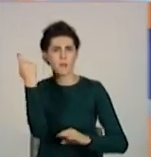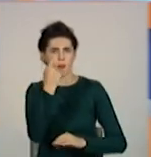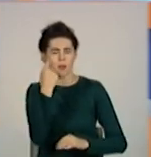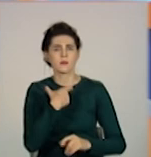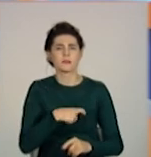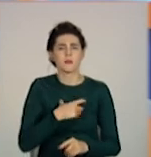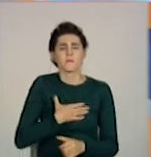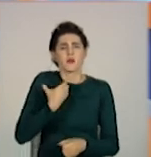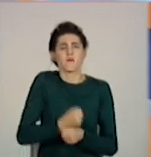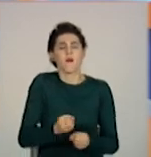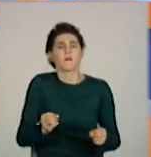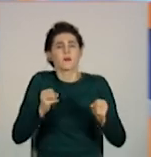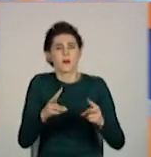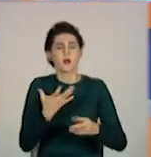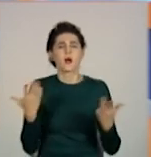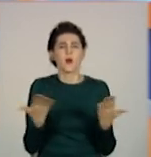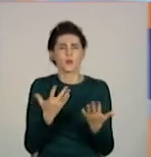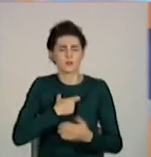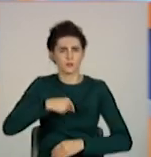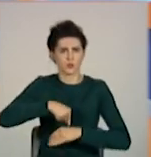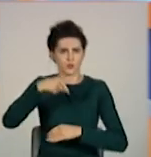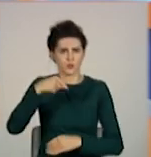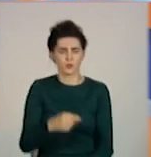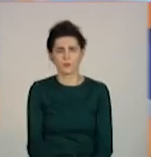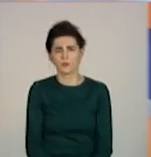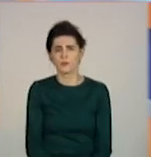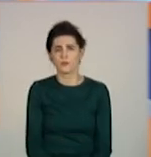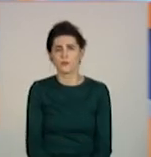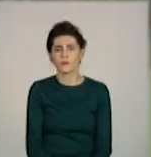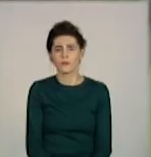Які враження від таких занять учнів?